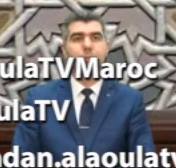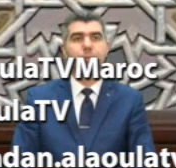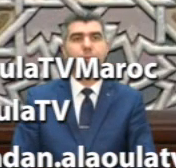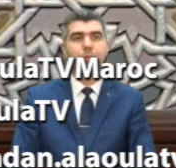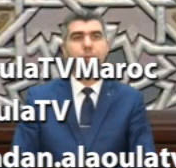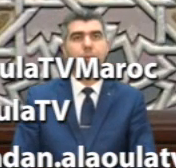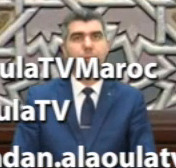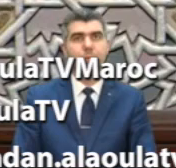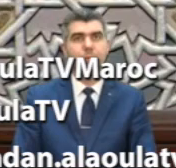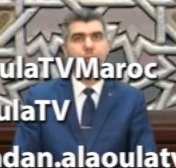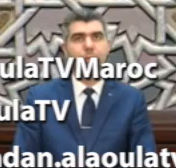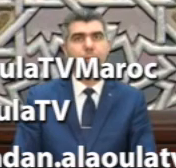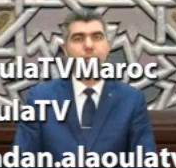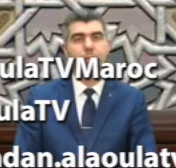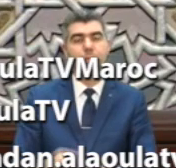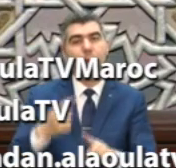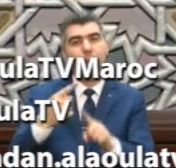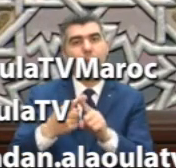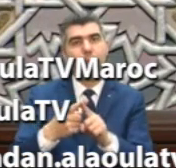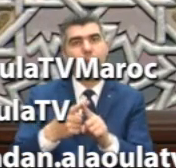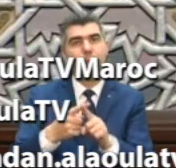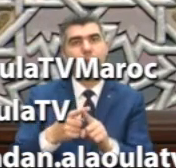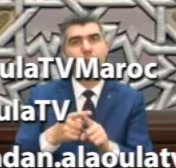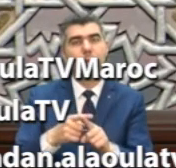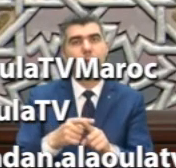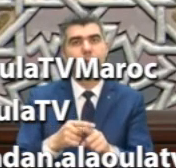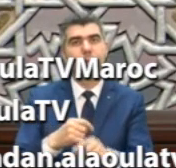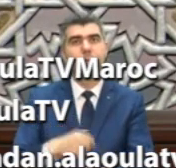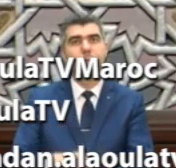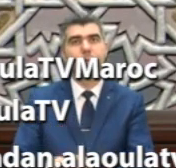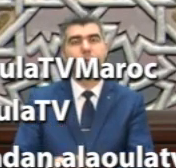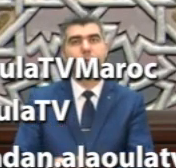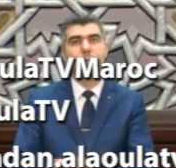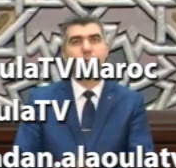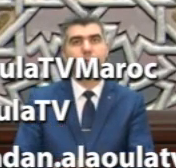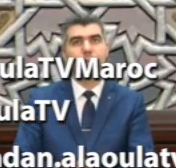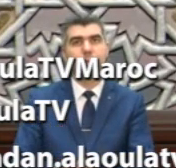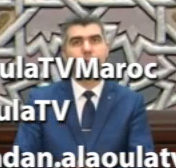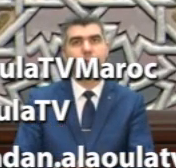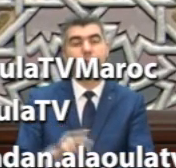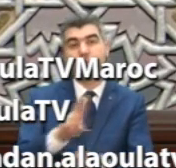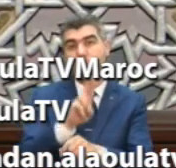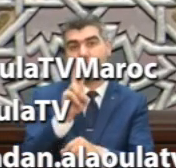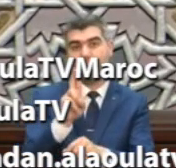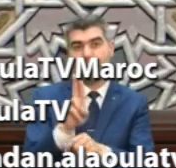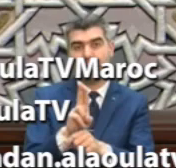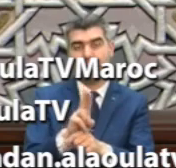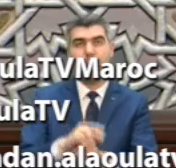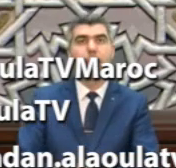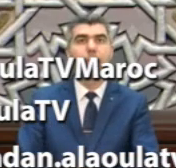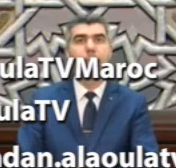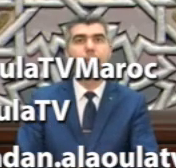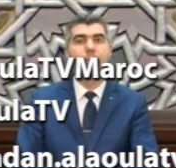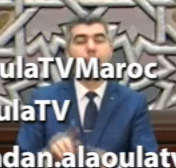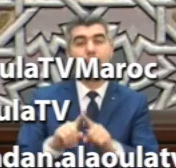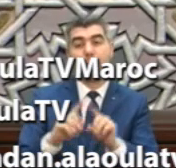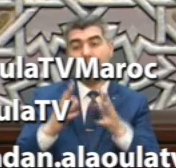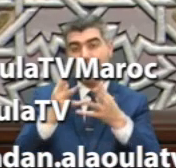شكرا. تعقيب إضافي آخر؟ لا تعقيب. سؤال